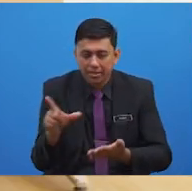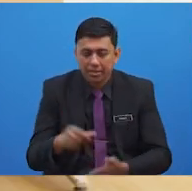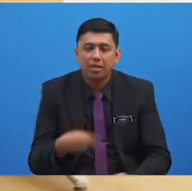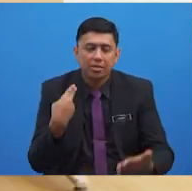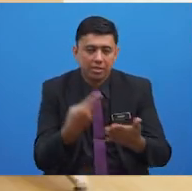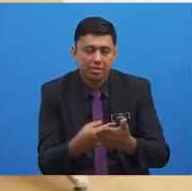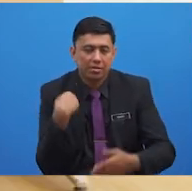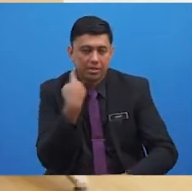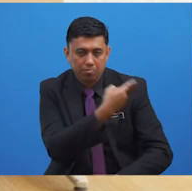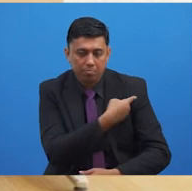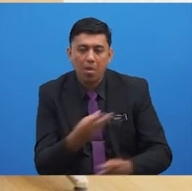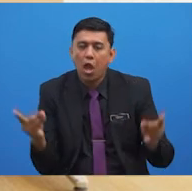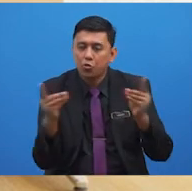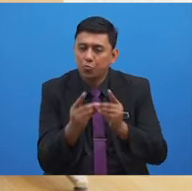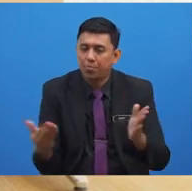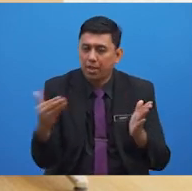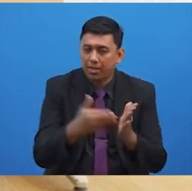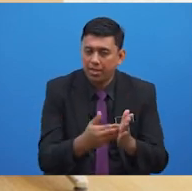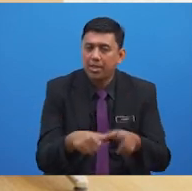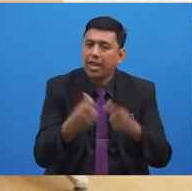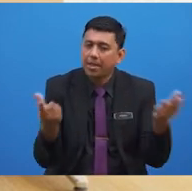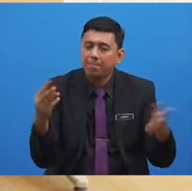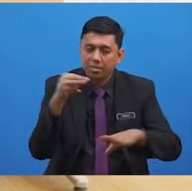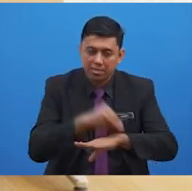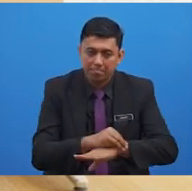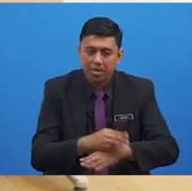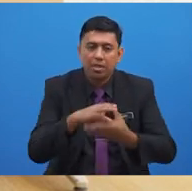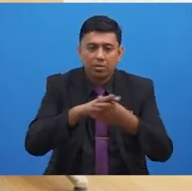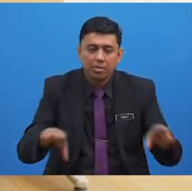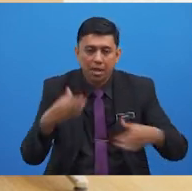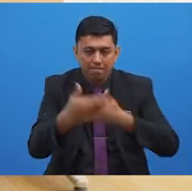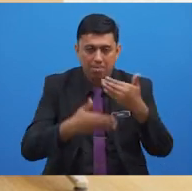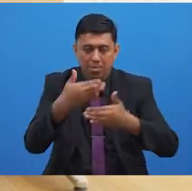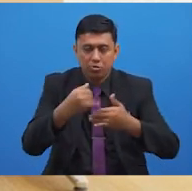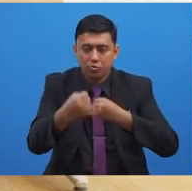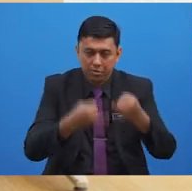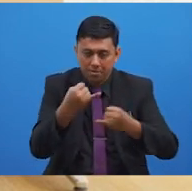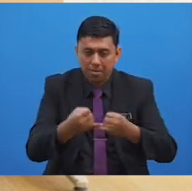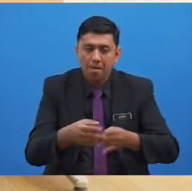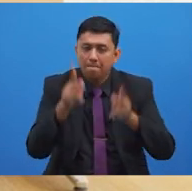Baiklah, sehingga kita bertemu lagi di lain masa. Selamat maju